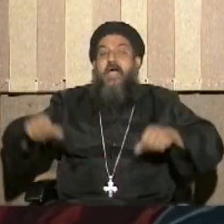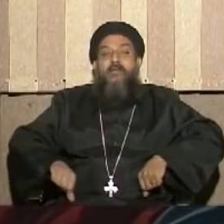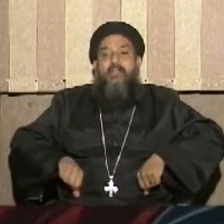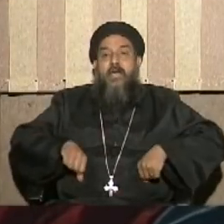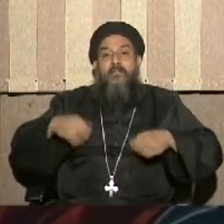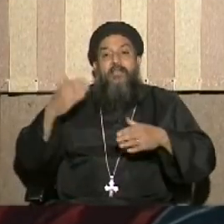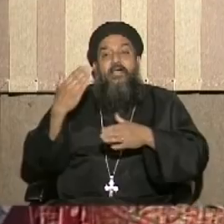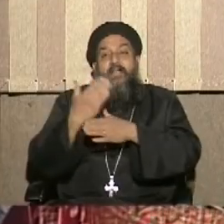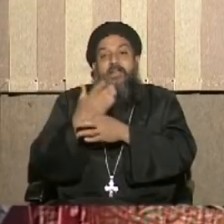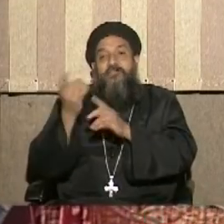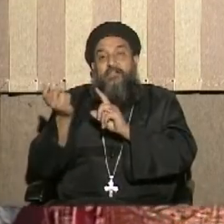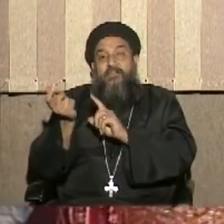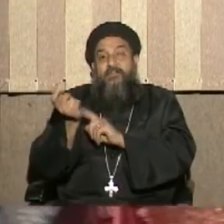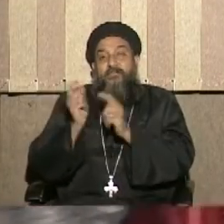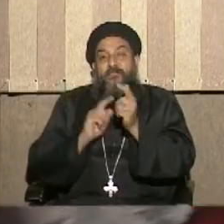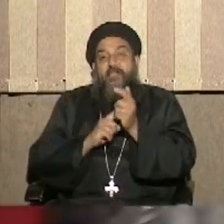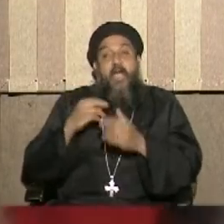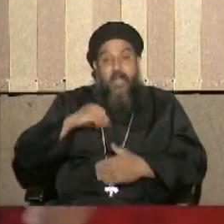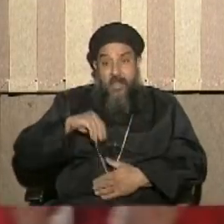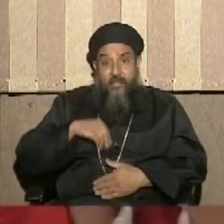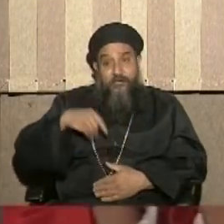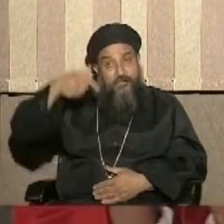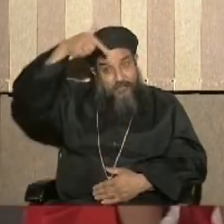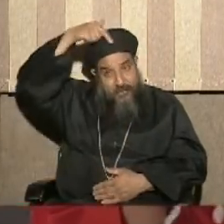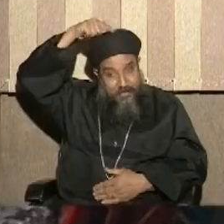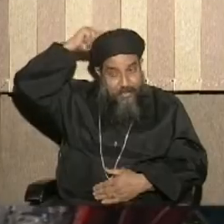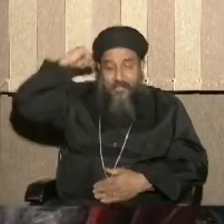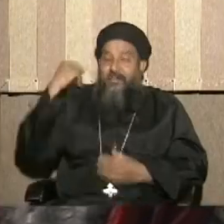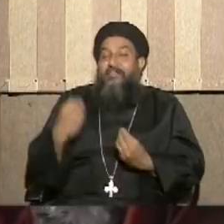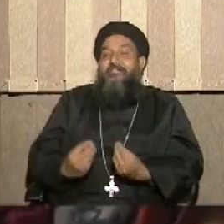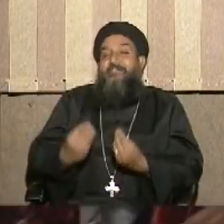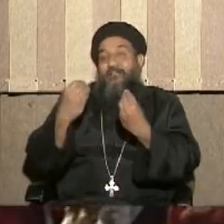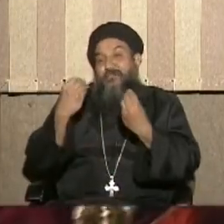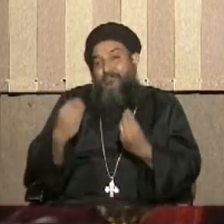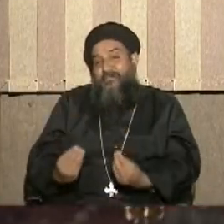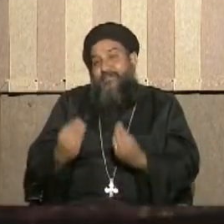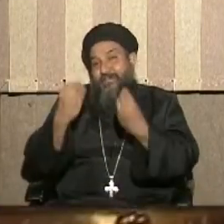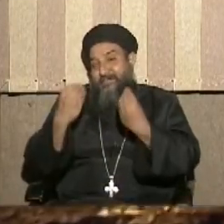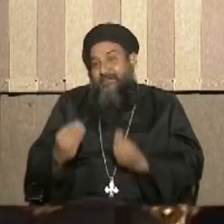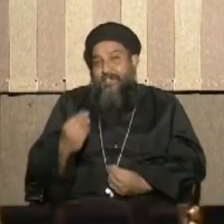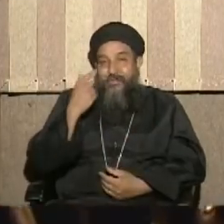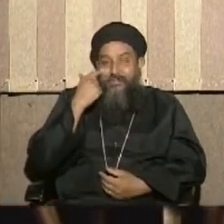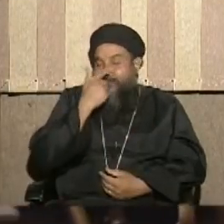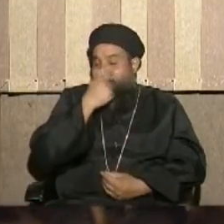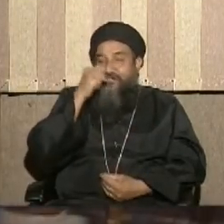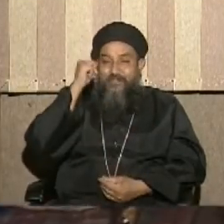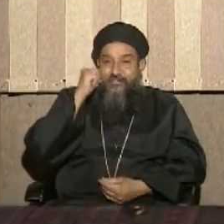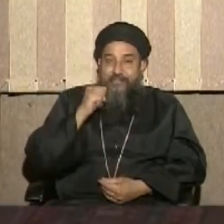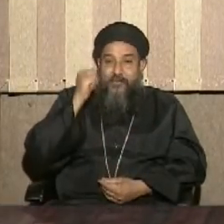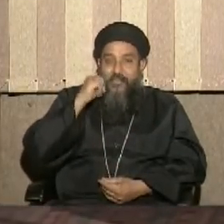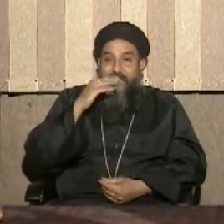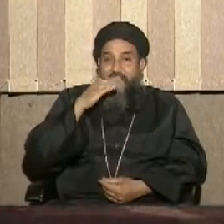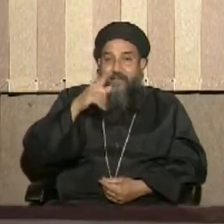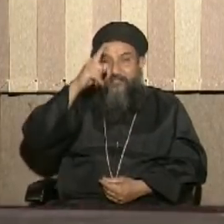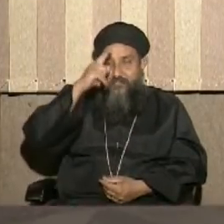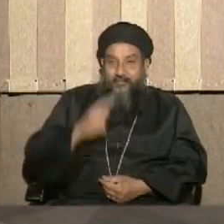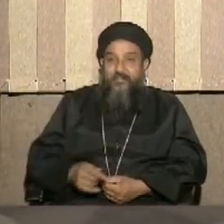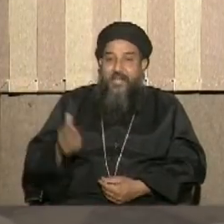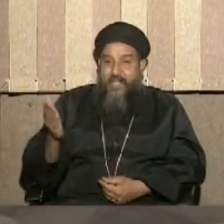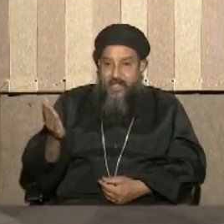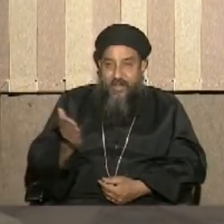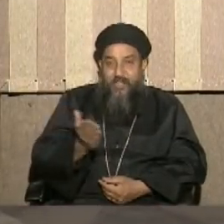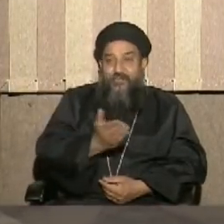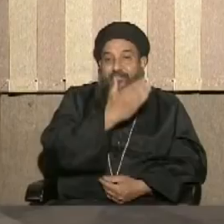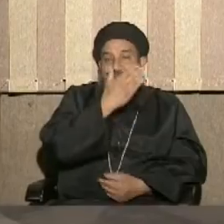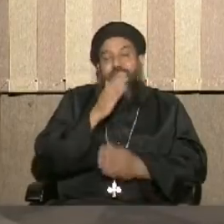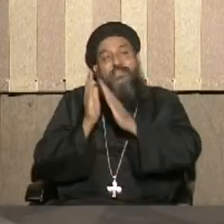عشان خاطر المسيح. انا عايزه ابقى راهب. وانا كمان. لسه بدري عليكم، الكلام ده كبير قوي. يلا دلوقتي